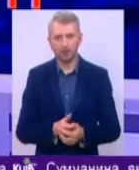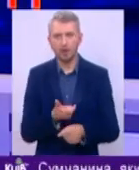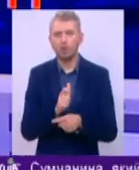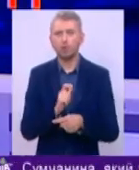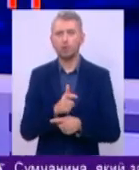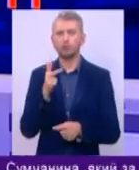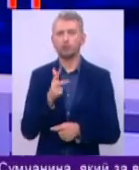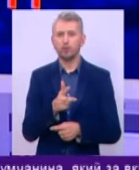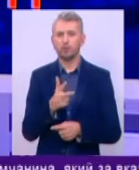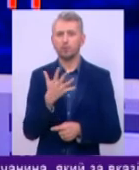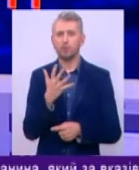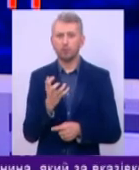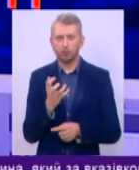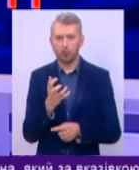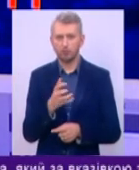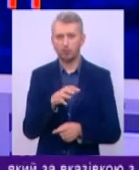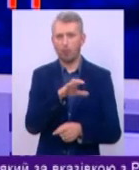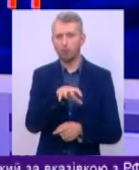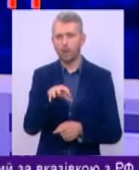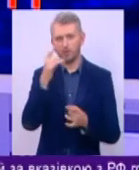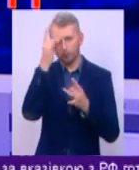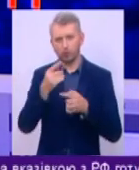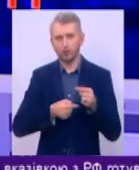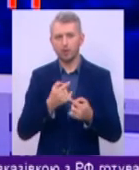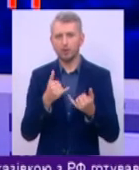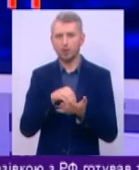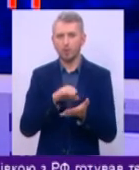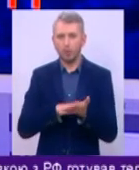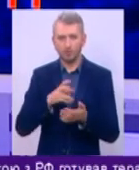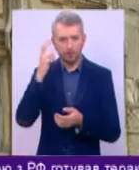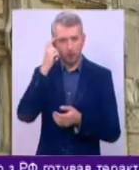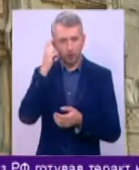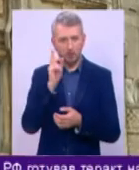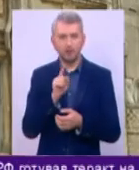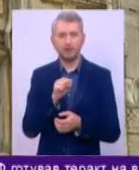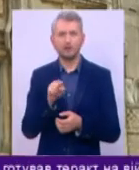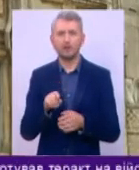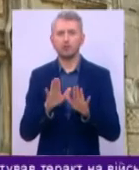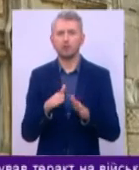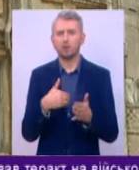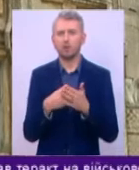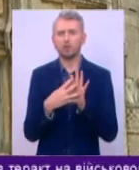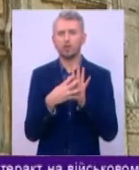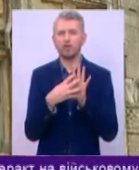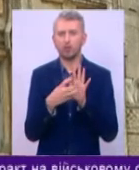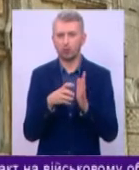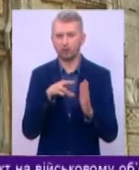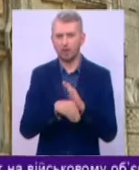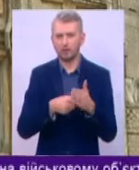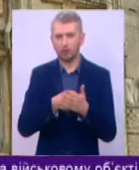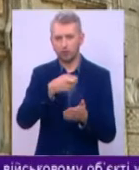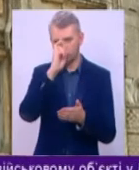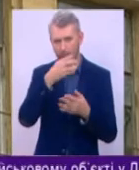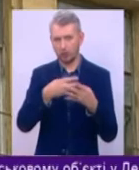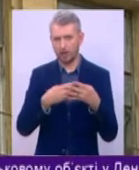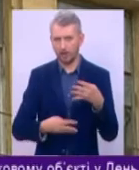Понад 3,5 тисячі об'єктів культурної спадщини на сьогодні обліковуються у столиці, але з них лише близько 900 внесені до